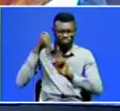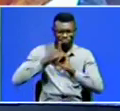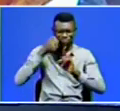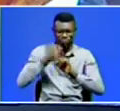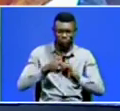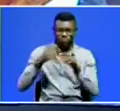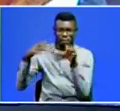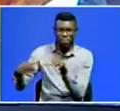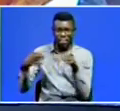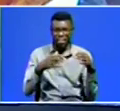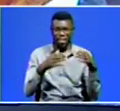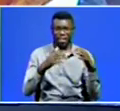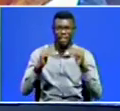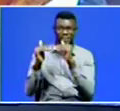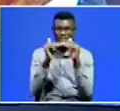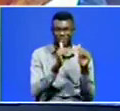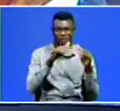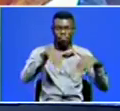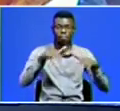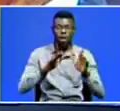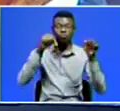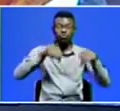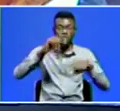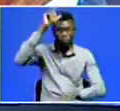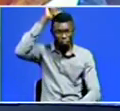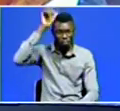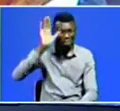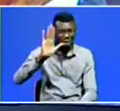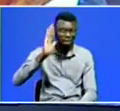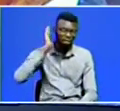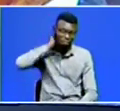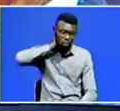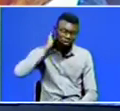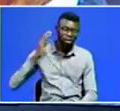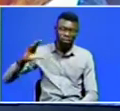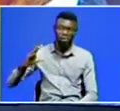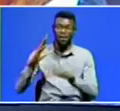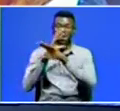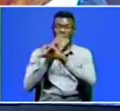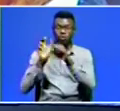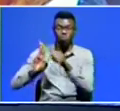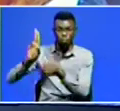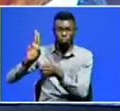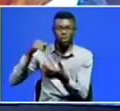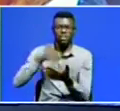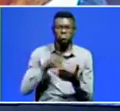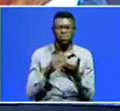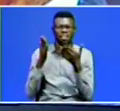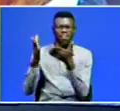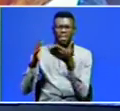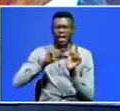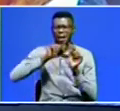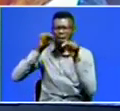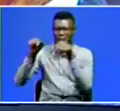nchini, amezikwa leo nyumbani kwake ni bunge la Kandara, kaunti ya Murang'a. Rais Uhuru Kenyatta alikuwa miongoni mwa waombolezaji waliofika kutoa